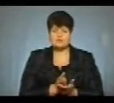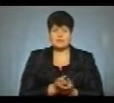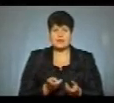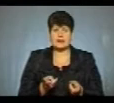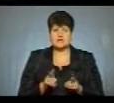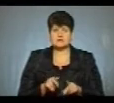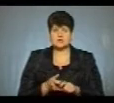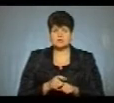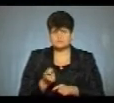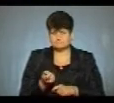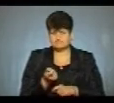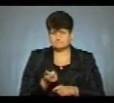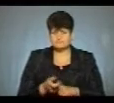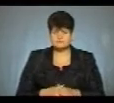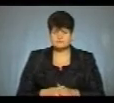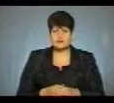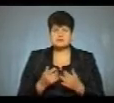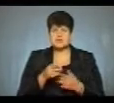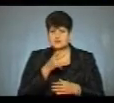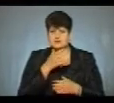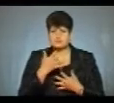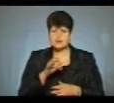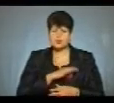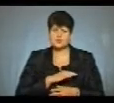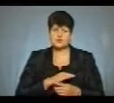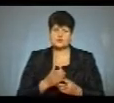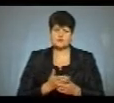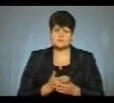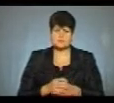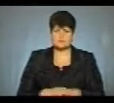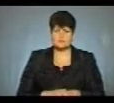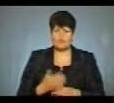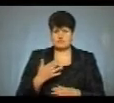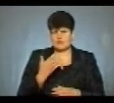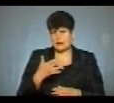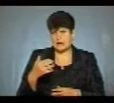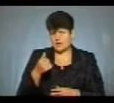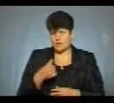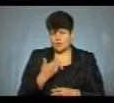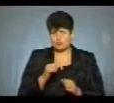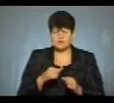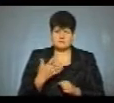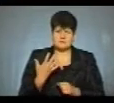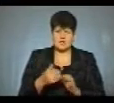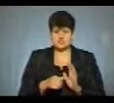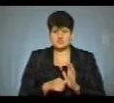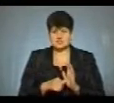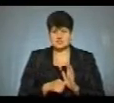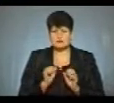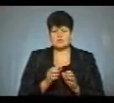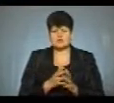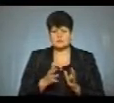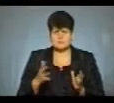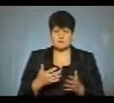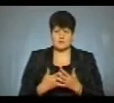лишаєшся дуже мізер. Скажіть, будь ласка, скільки часу ви вже користуєтеся субсидією? О, вже пару років, я знаю, може 5, може 6, може більше. Ну, я